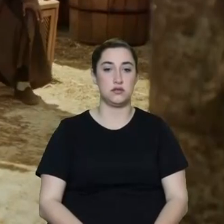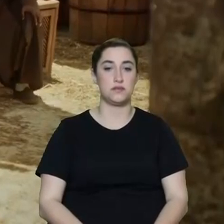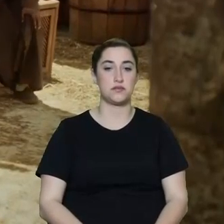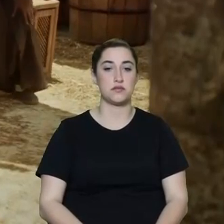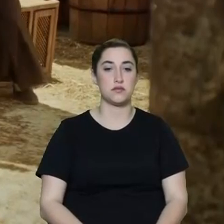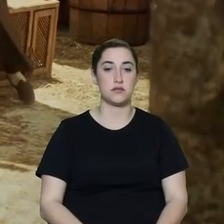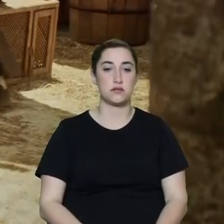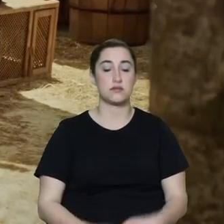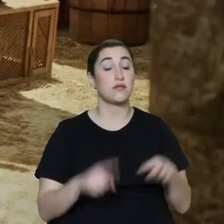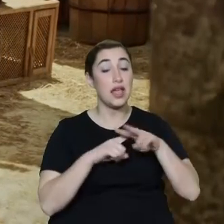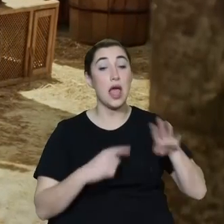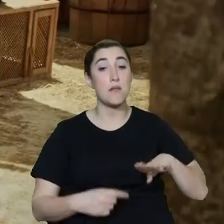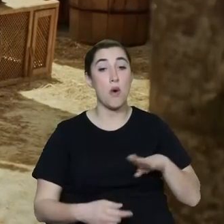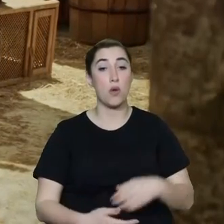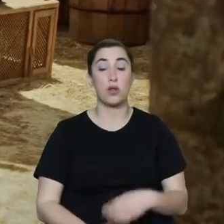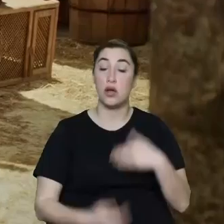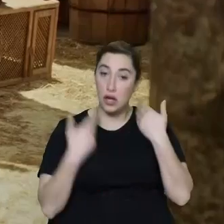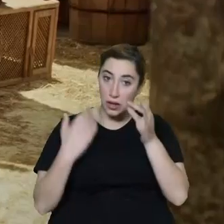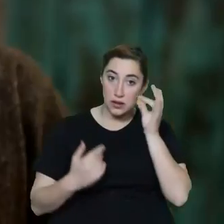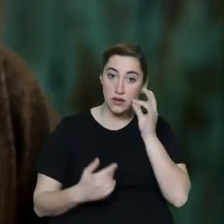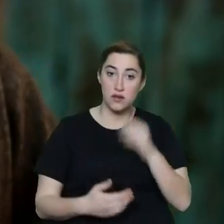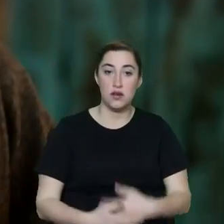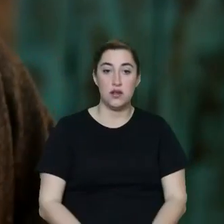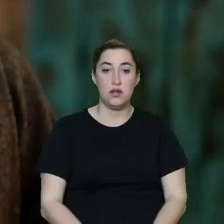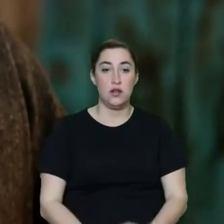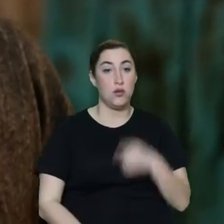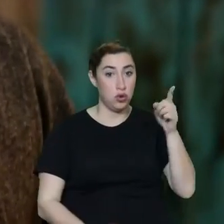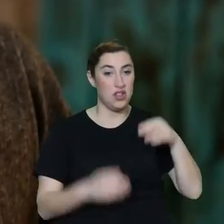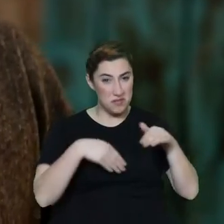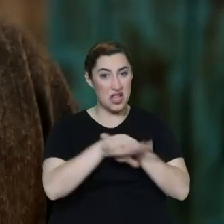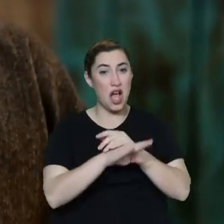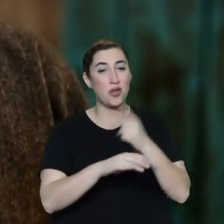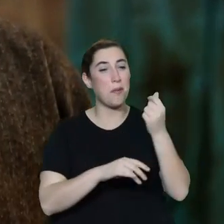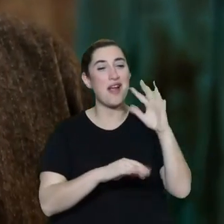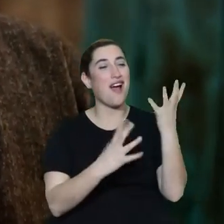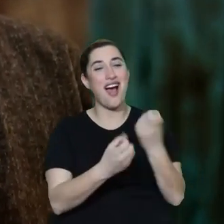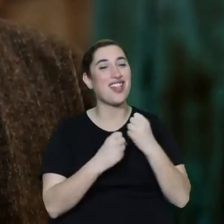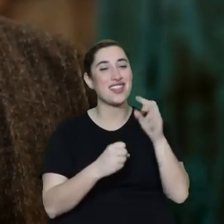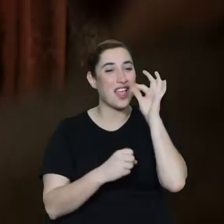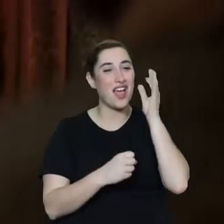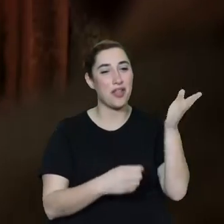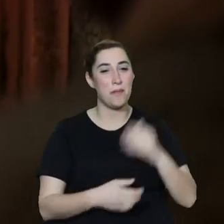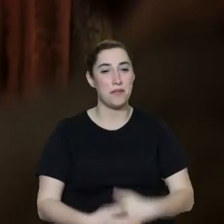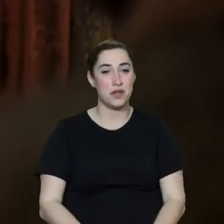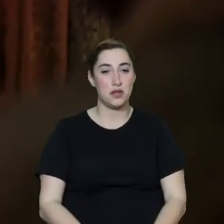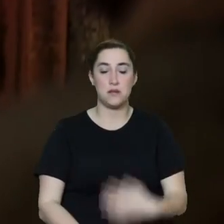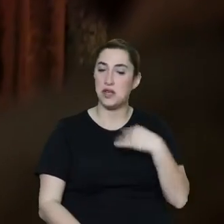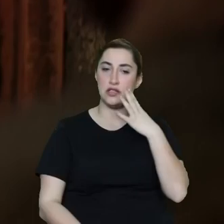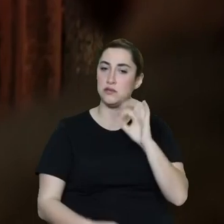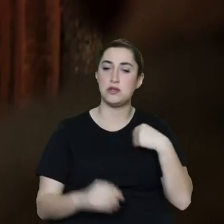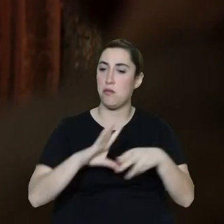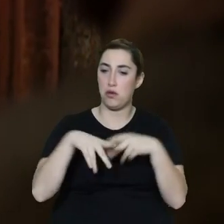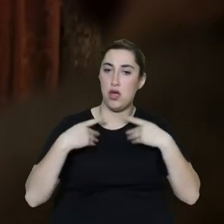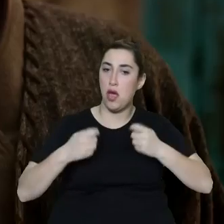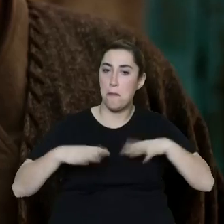Yunus bir evin önünde. Kerimoğlu. Kadı Hazretleri. Burada mı saklarsın ihtiyardan gasp ettiklerini? Ben kimseyi